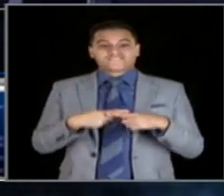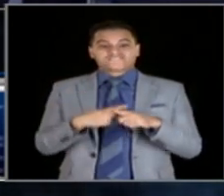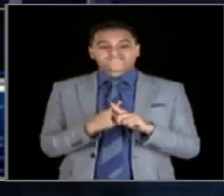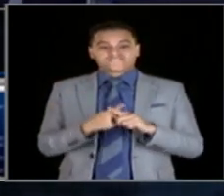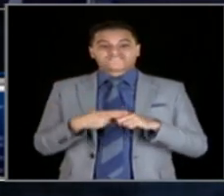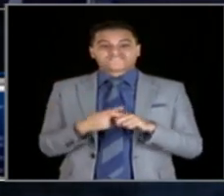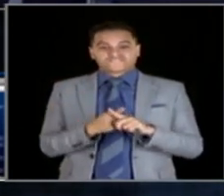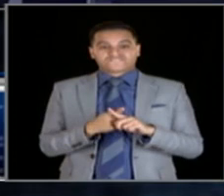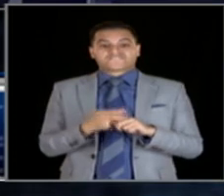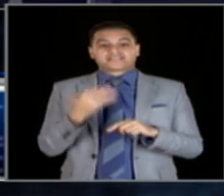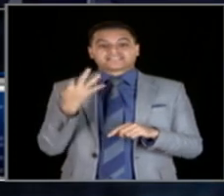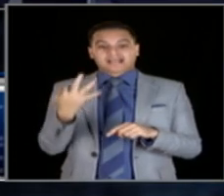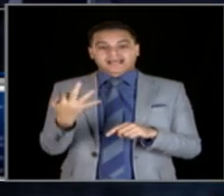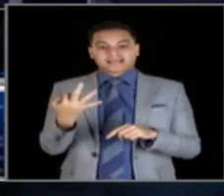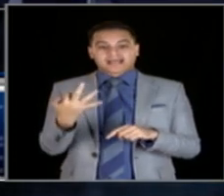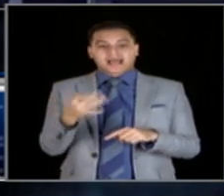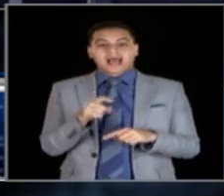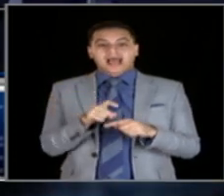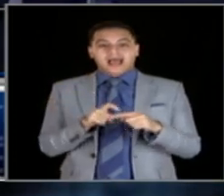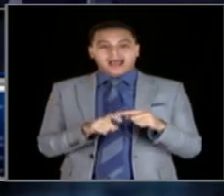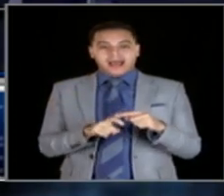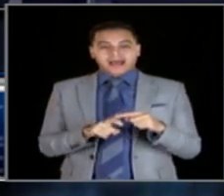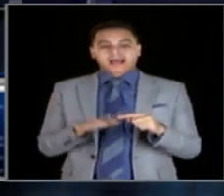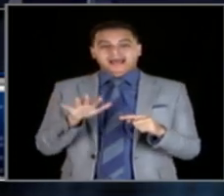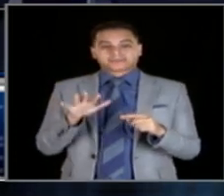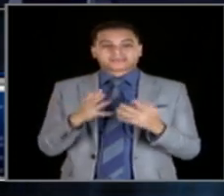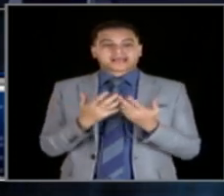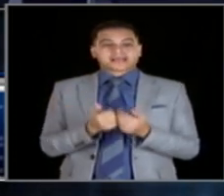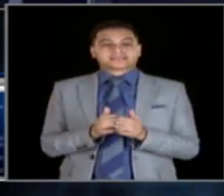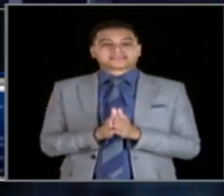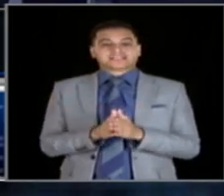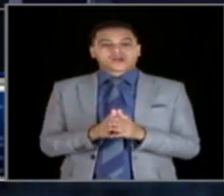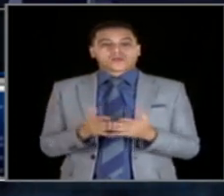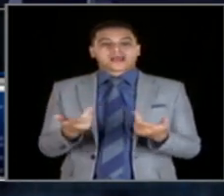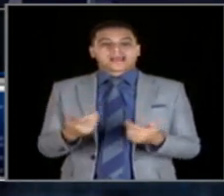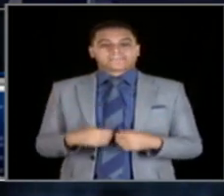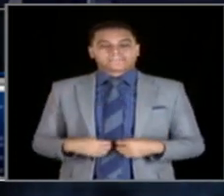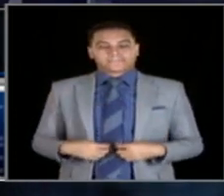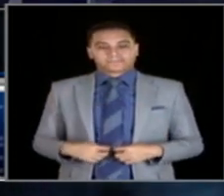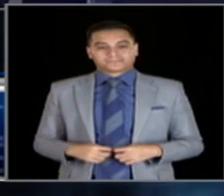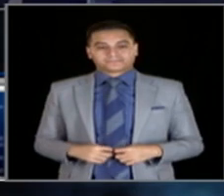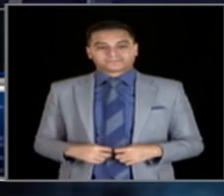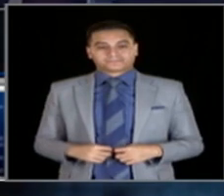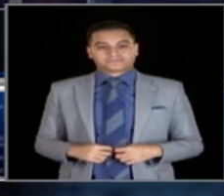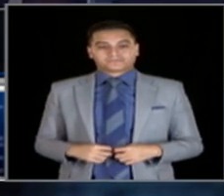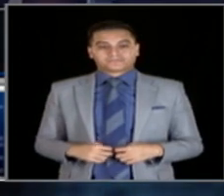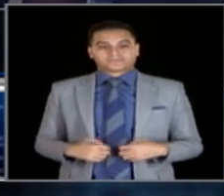145 في 3 على 5 يساوي كام؟